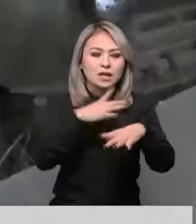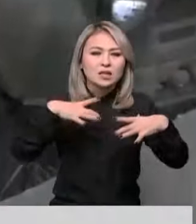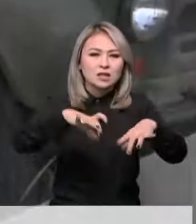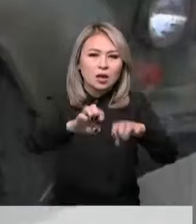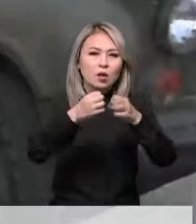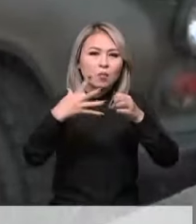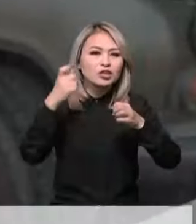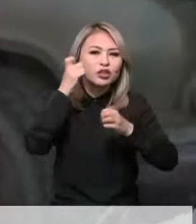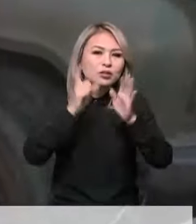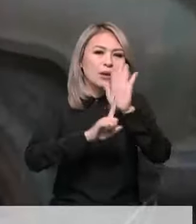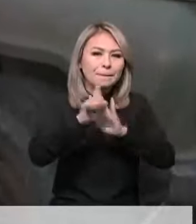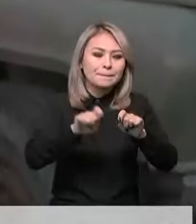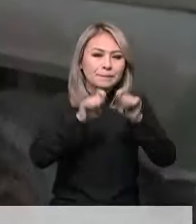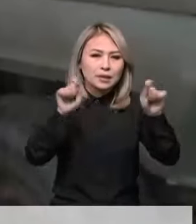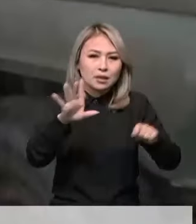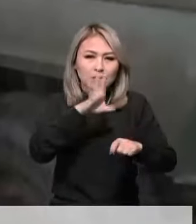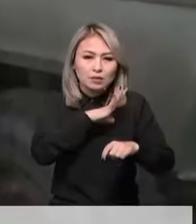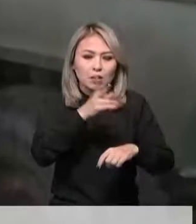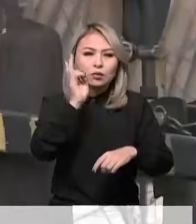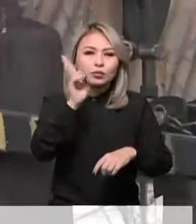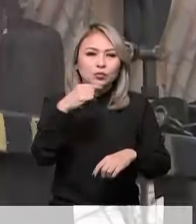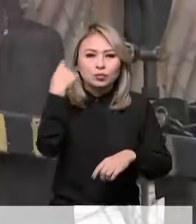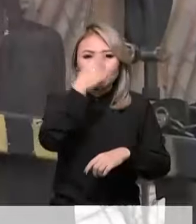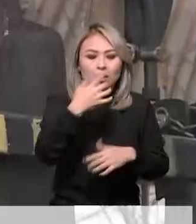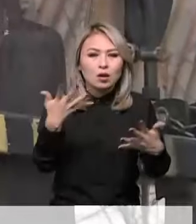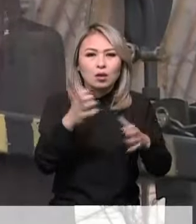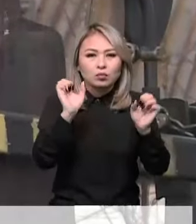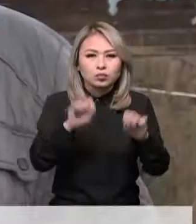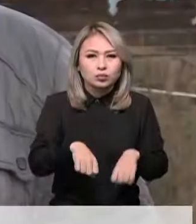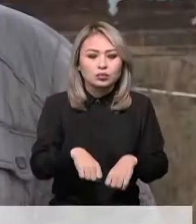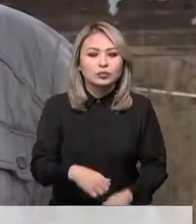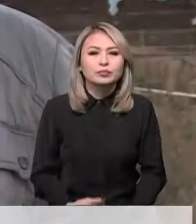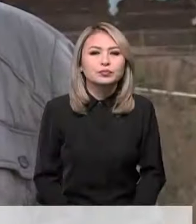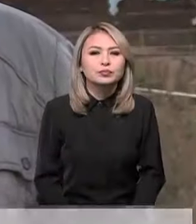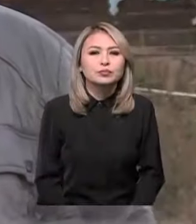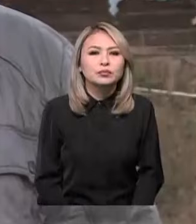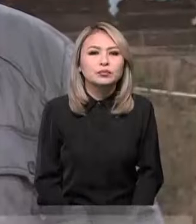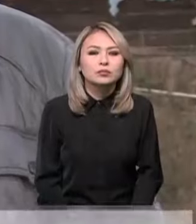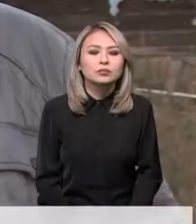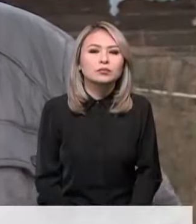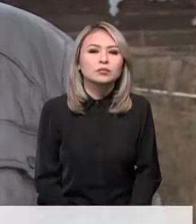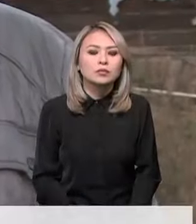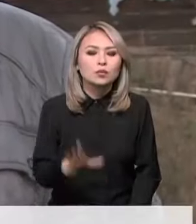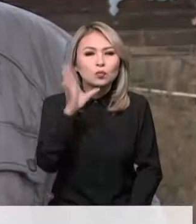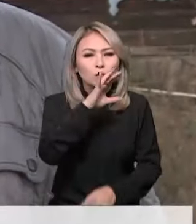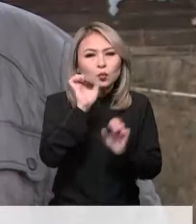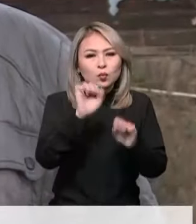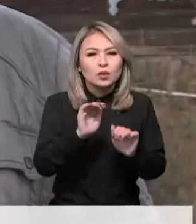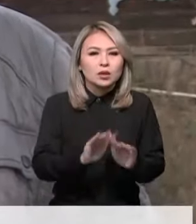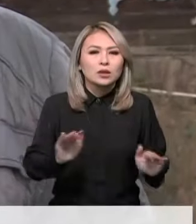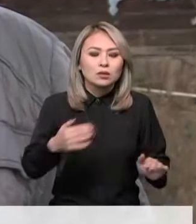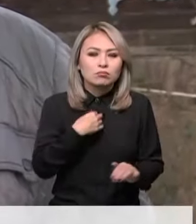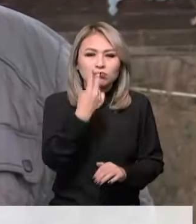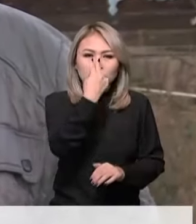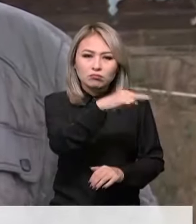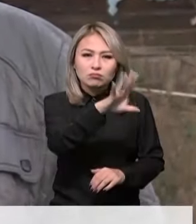15 жасында құрастырған. Бұл өнердің бойына кімнен қайдан дарғанын өзі де білмейді. Мүмкін бала кезімде ағамнан